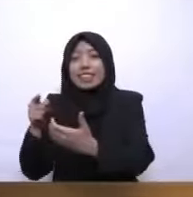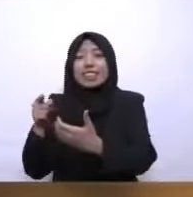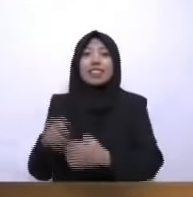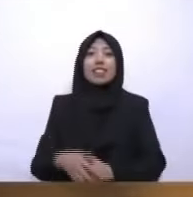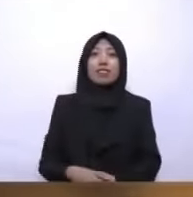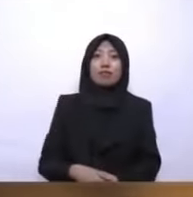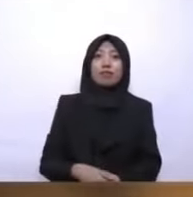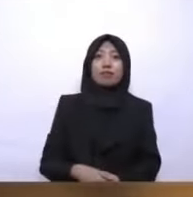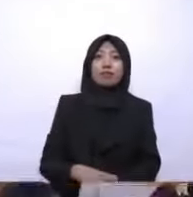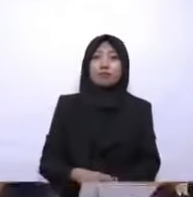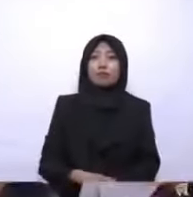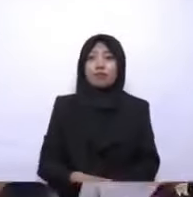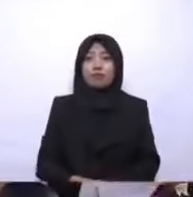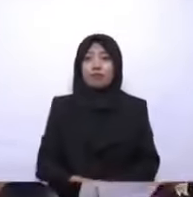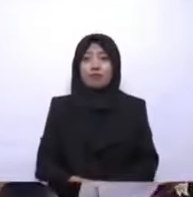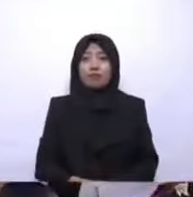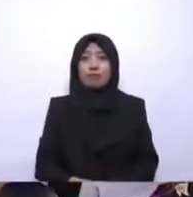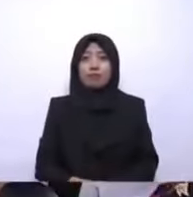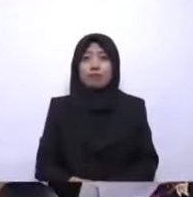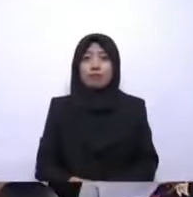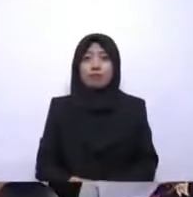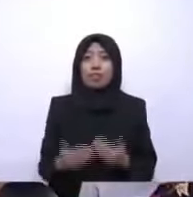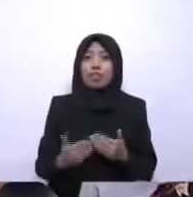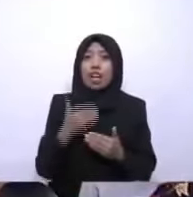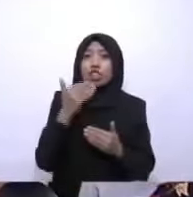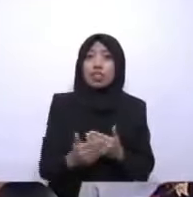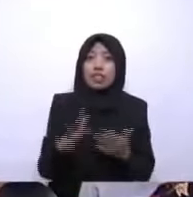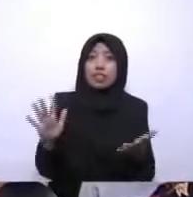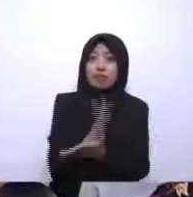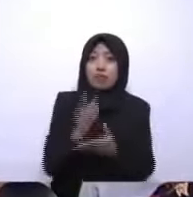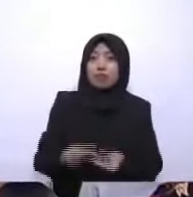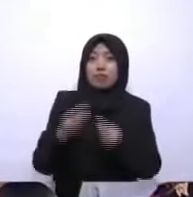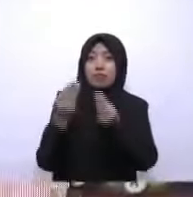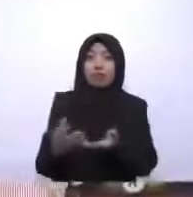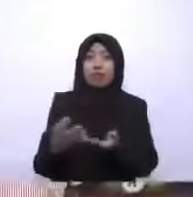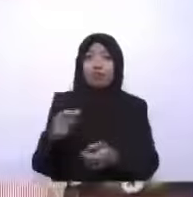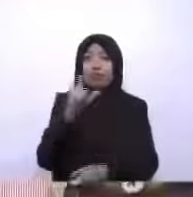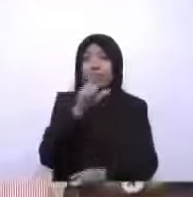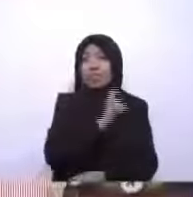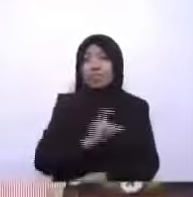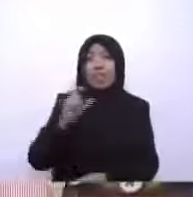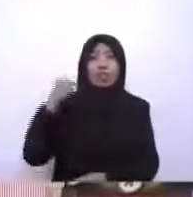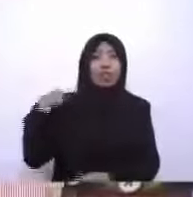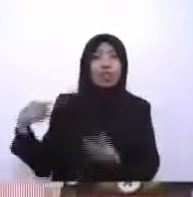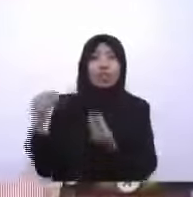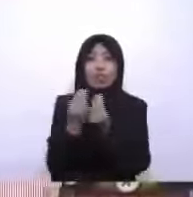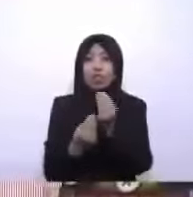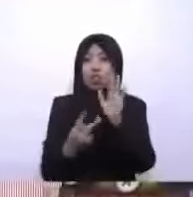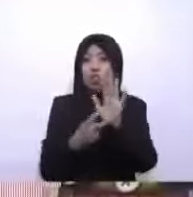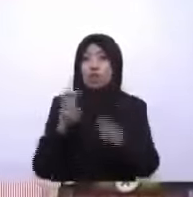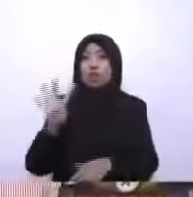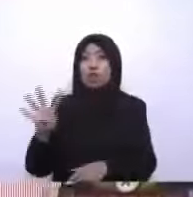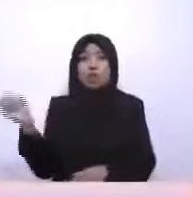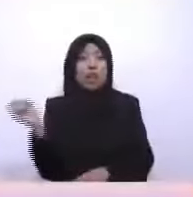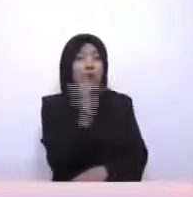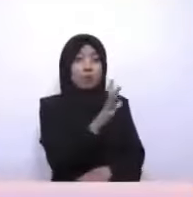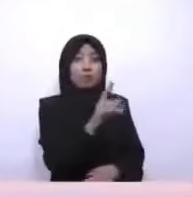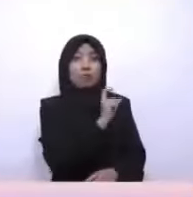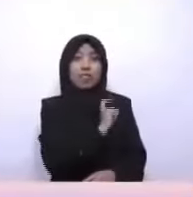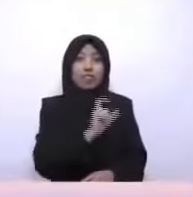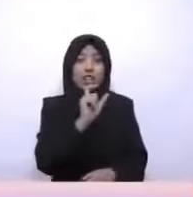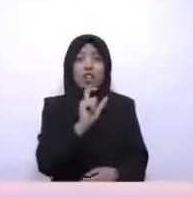Baik, waktu Anda sudah habis Bapak. Selanjutnya saya beri kesempatan untuk Cawagub nomor urut 4 menanggapi jawaban Cawagub